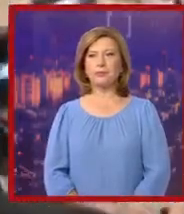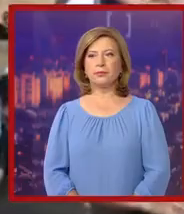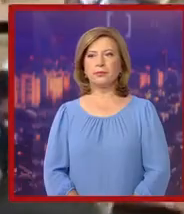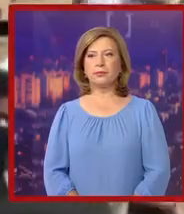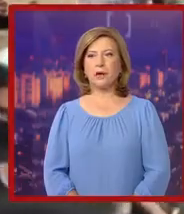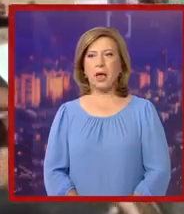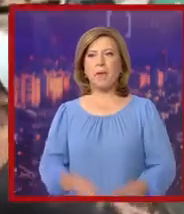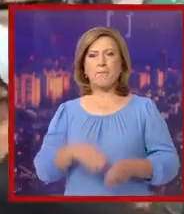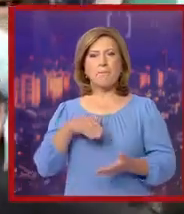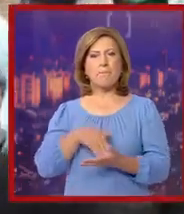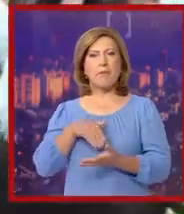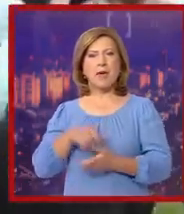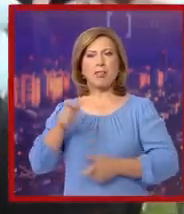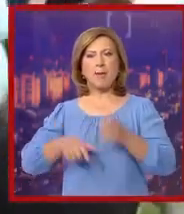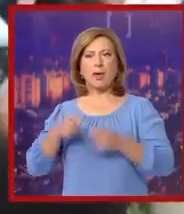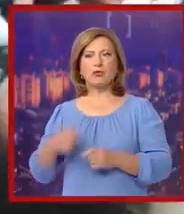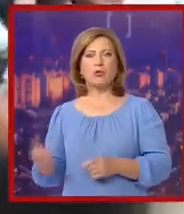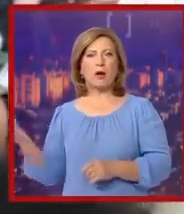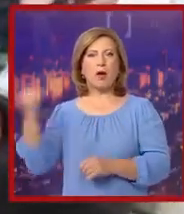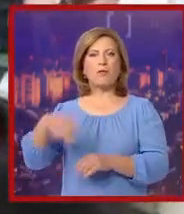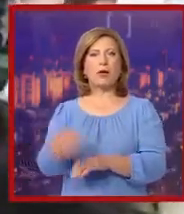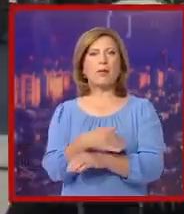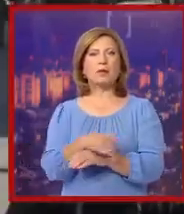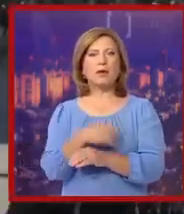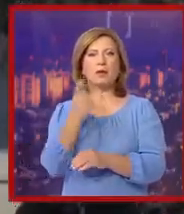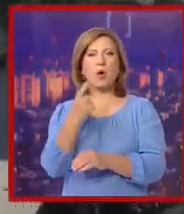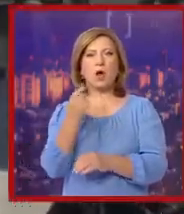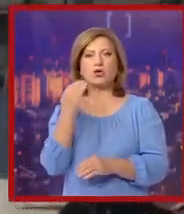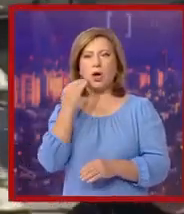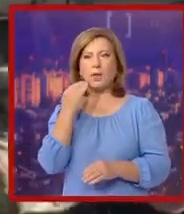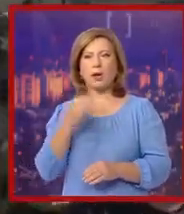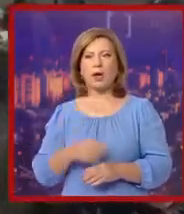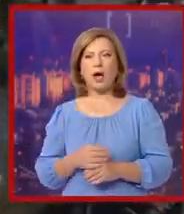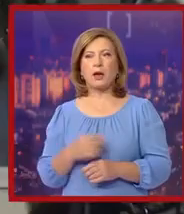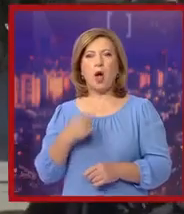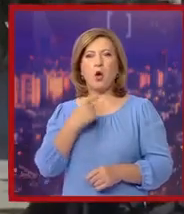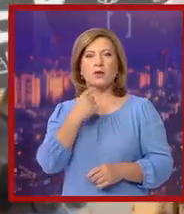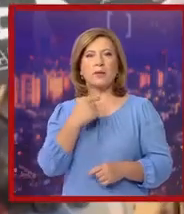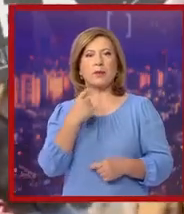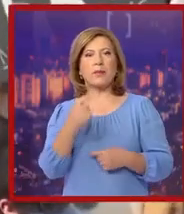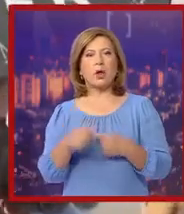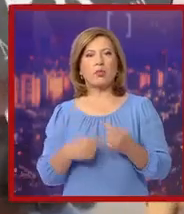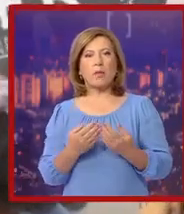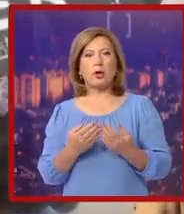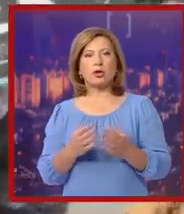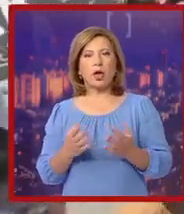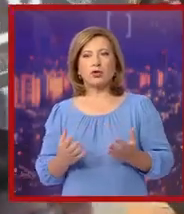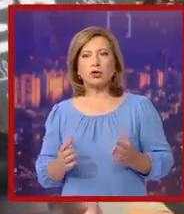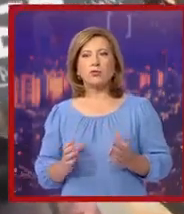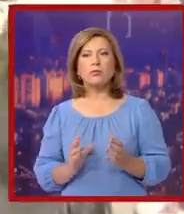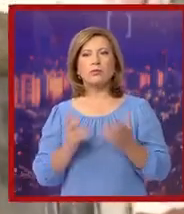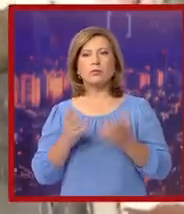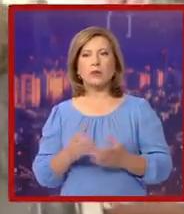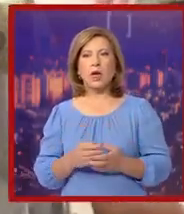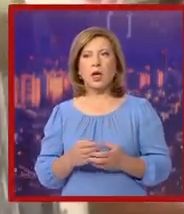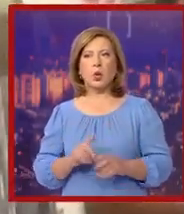Mii de protestatari au ieșit din nou pe străzile orașelor americane. La mai mult de o săptămână de când au izbucnit incidentele, situația pare departe de a